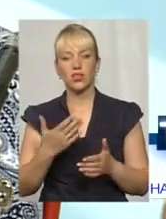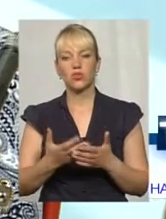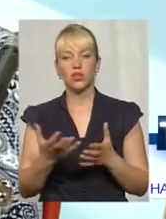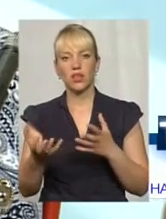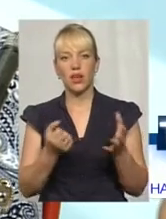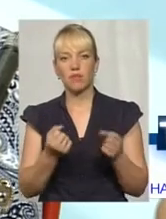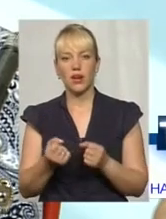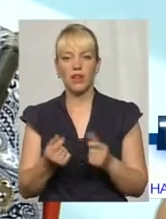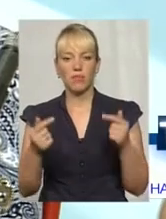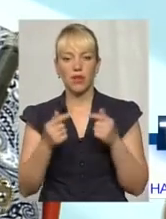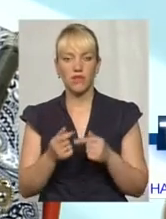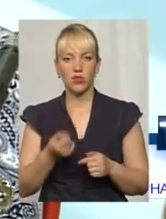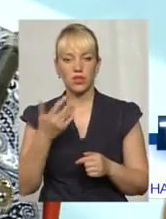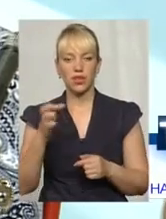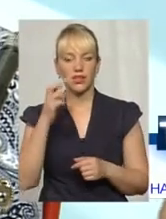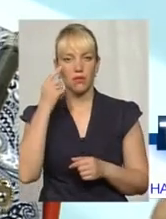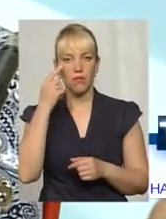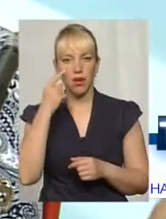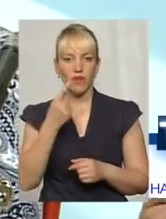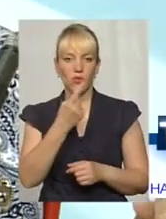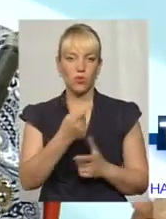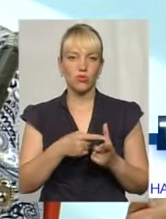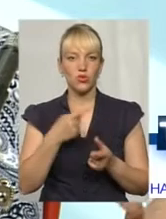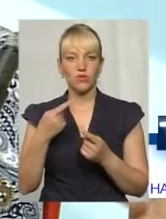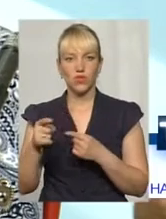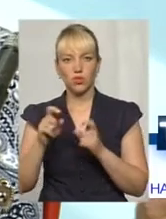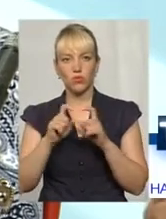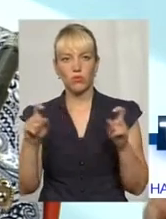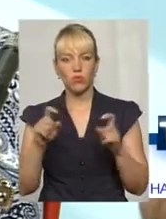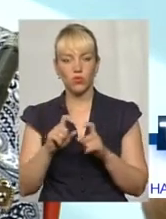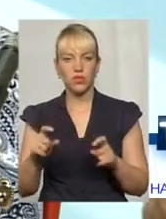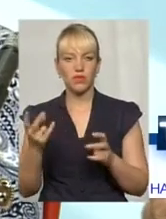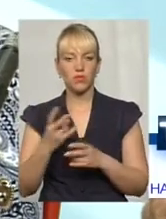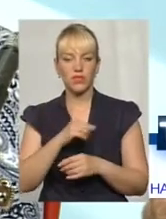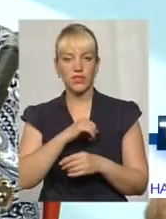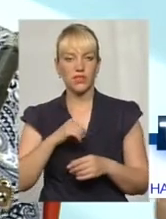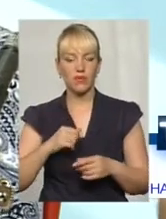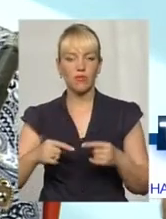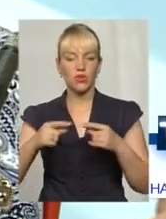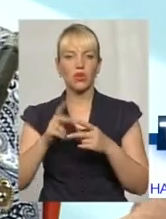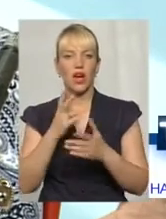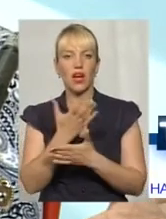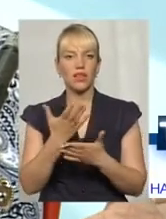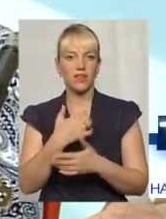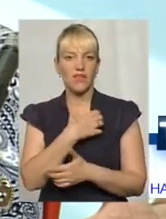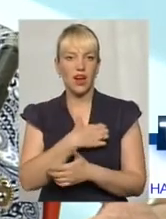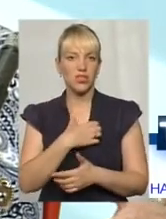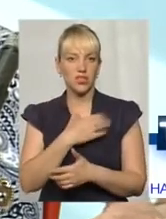певну кількість балів в одному і іншому вузі, він сам повинен визначитись, якому вузу надає пріоритет. Якщо